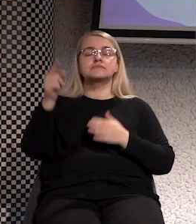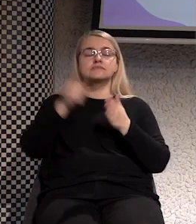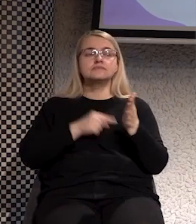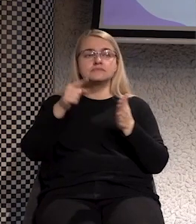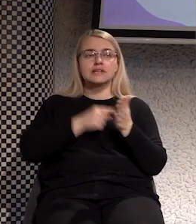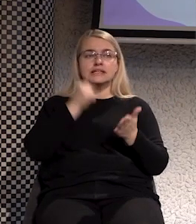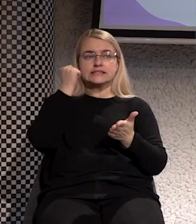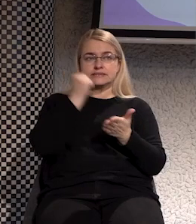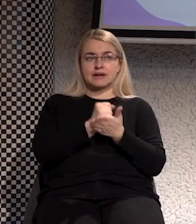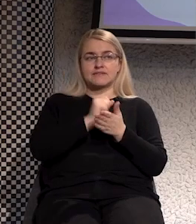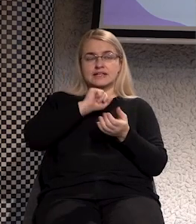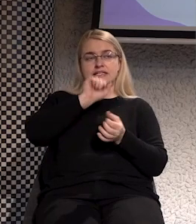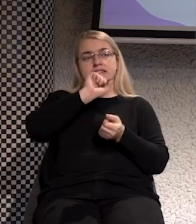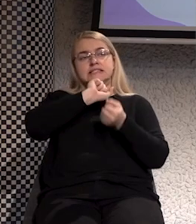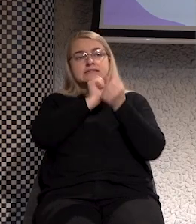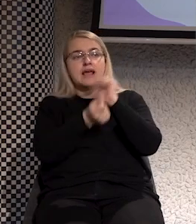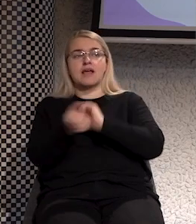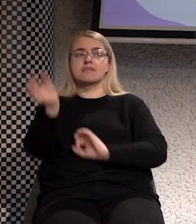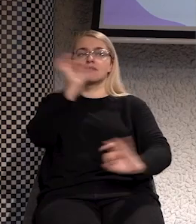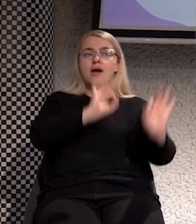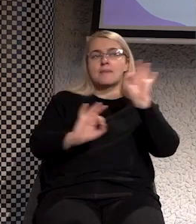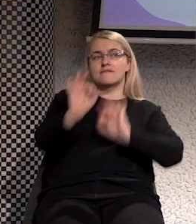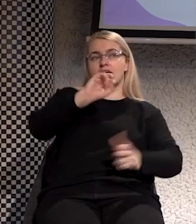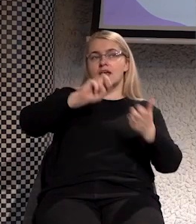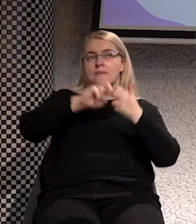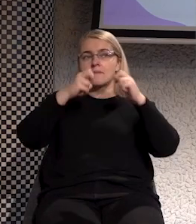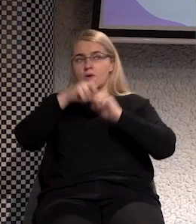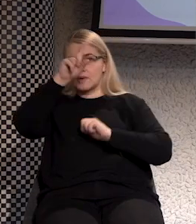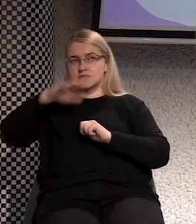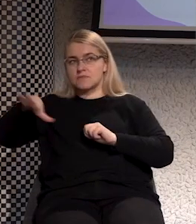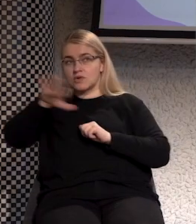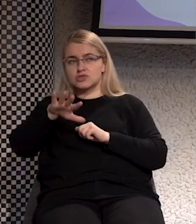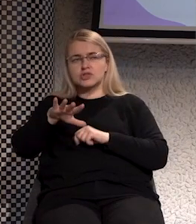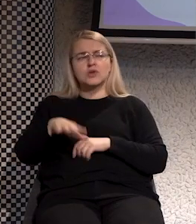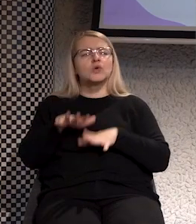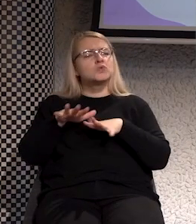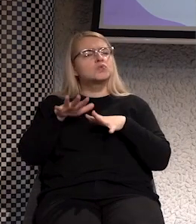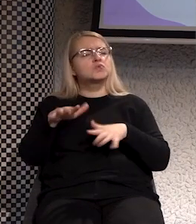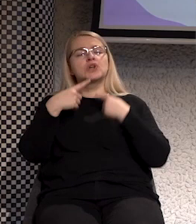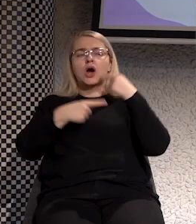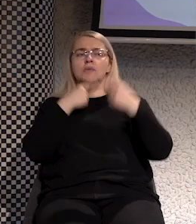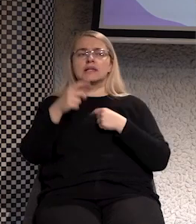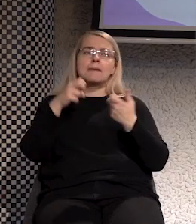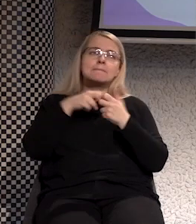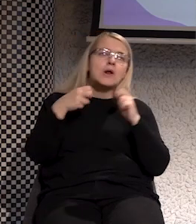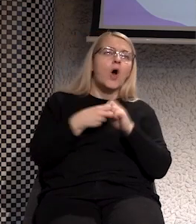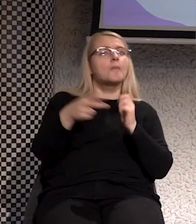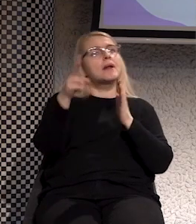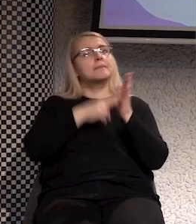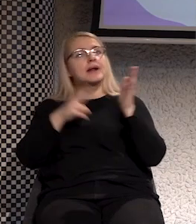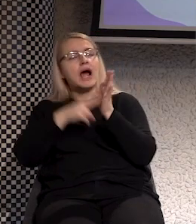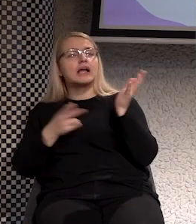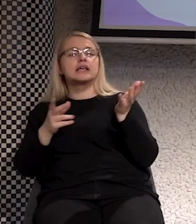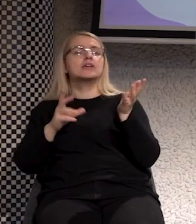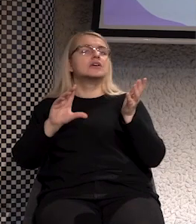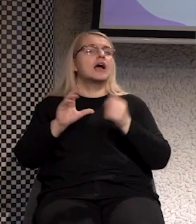kwestii zmiany czy naprawiania jakichś problemów społecznych mówi się właśnie o tych brakach, o jakichś problemach wymagających rozwiązania,